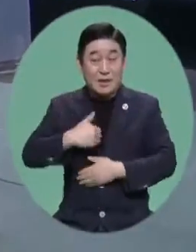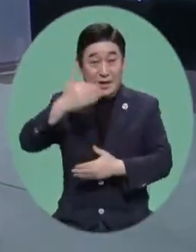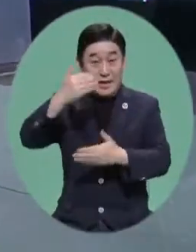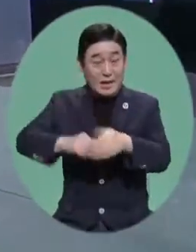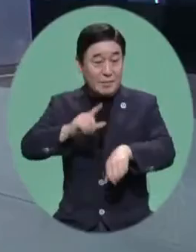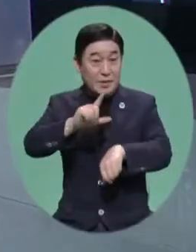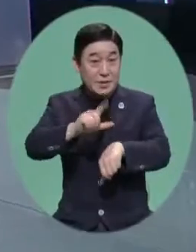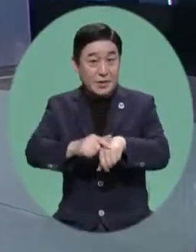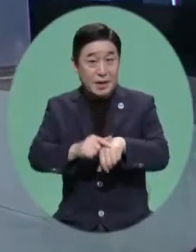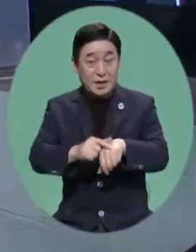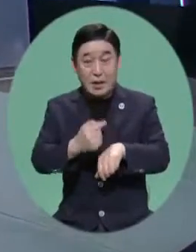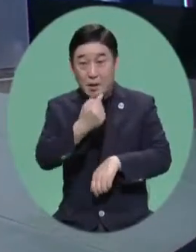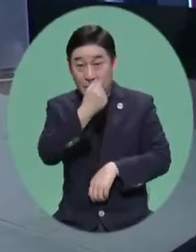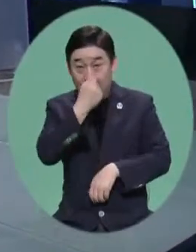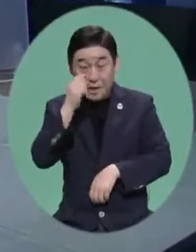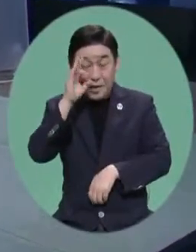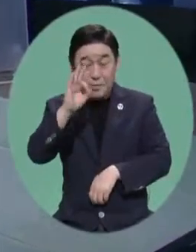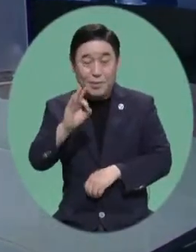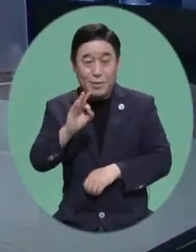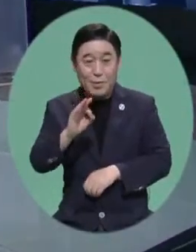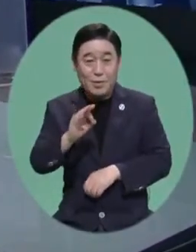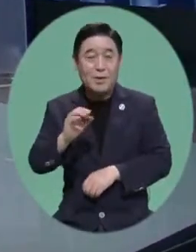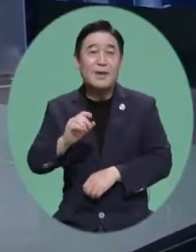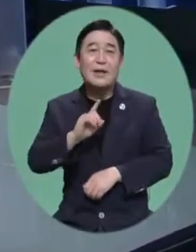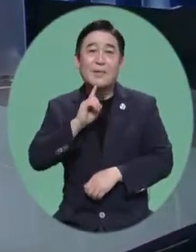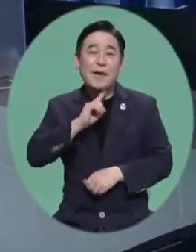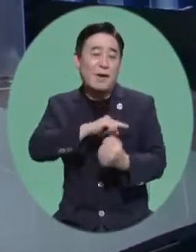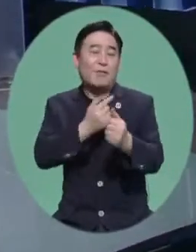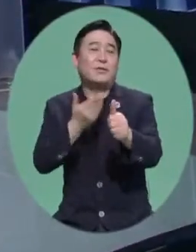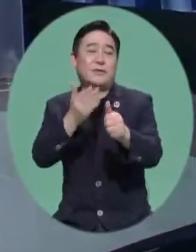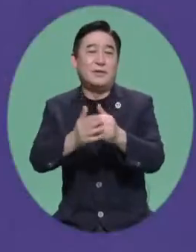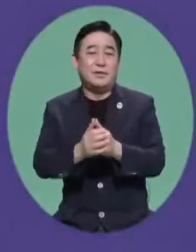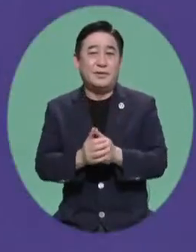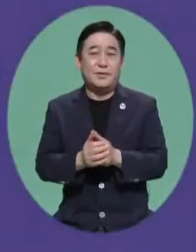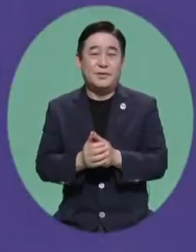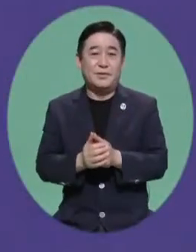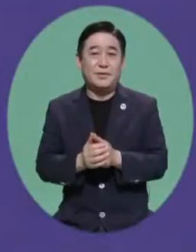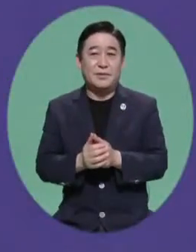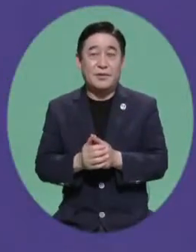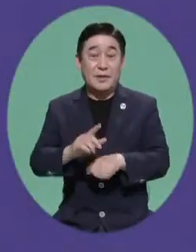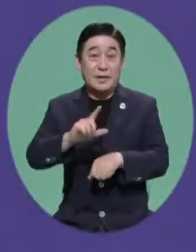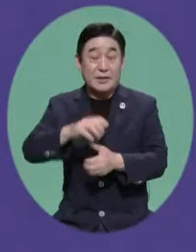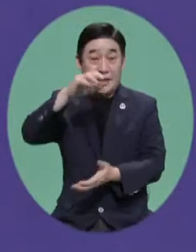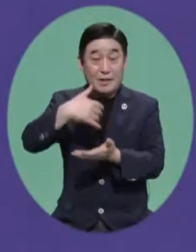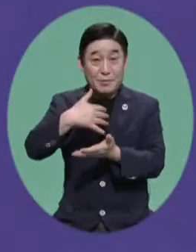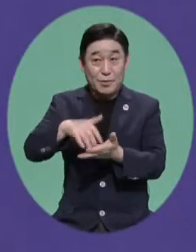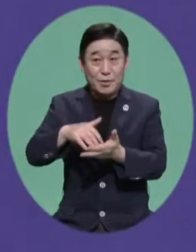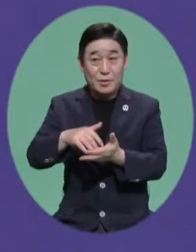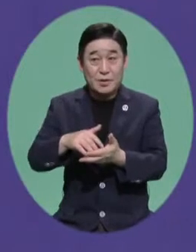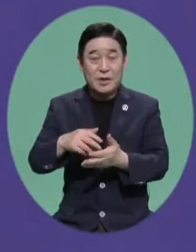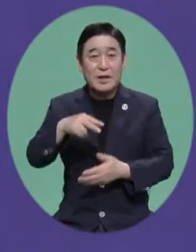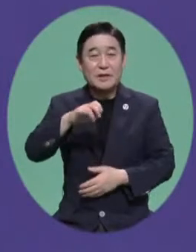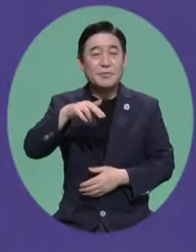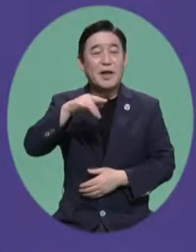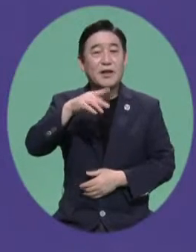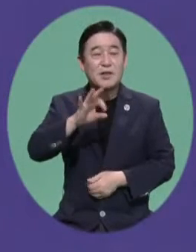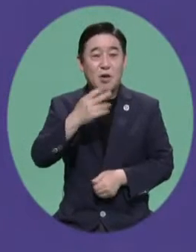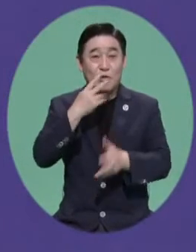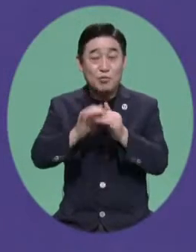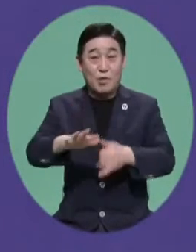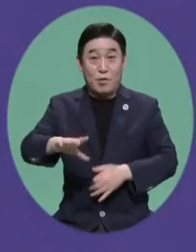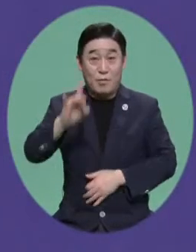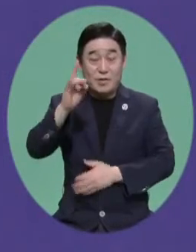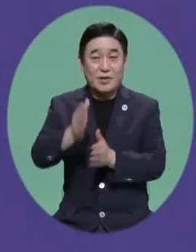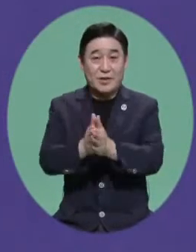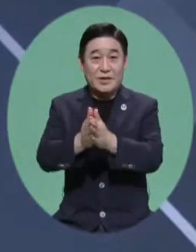남은 시간 잔여 시간 등을 고려해서 바로 걸을 드리도록 할텐데요 자 시간 총량제 토론 심상정 후보 부터 시작해